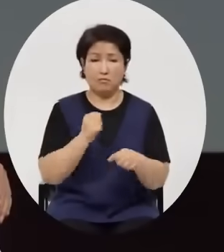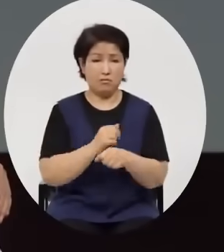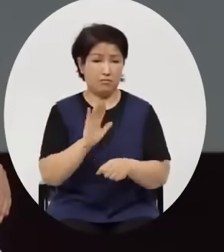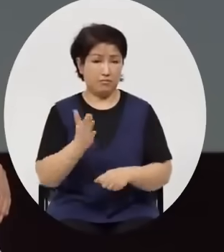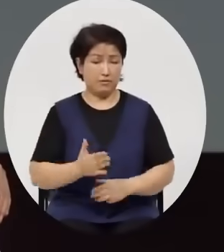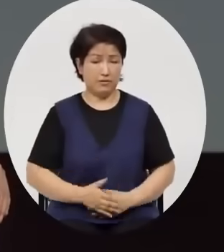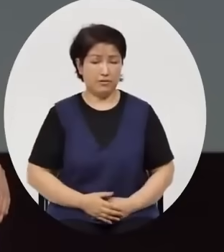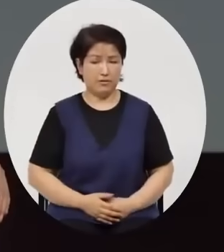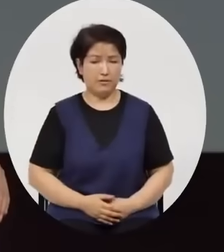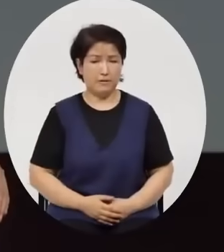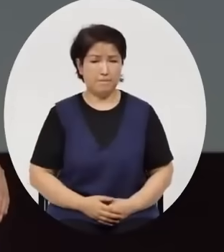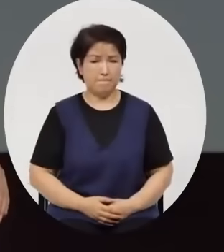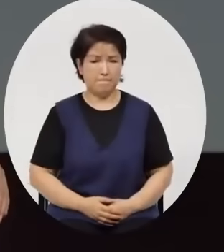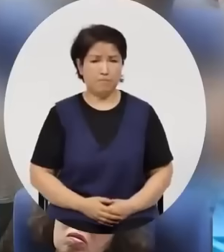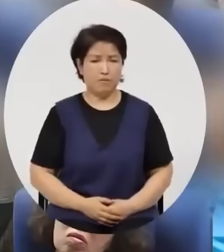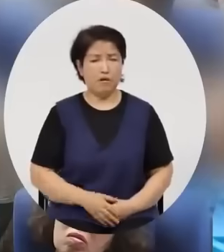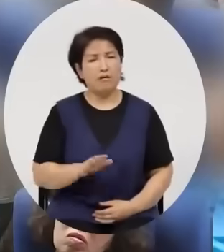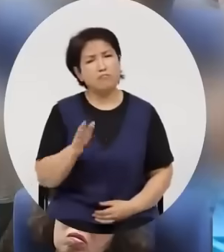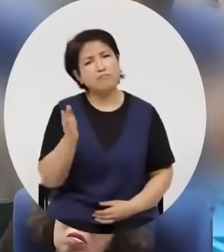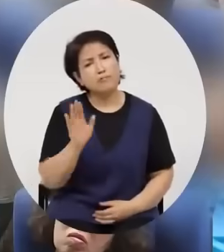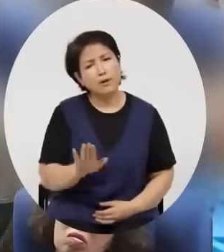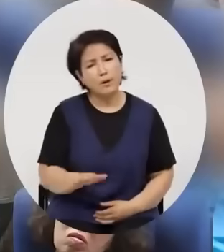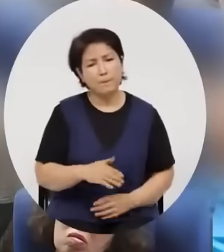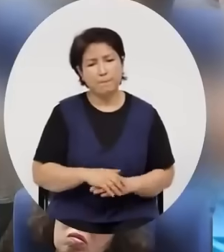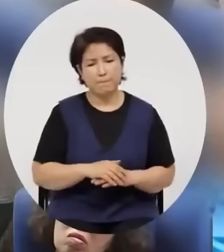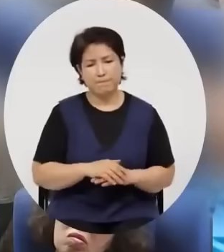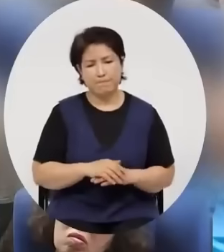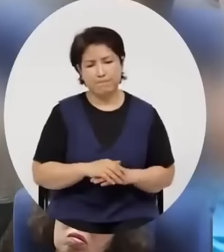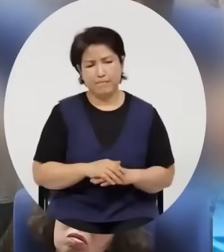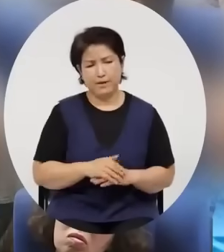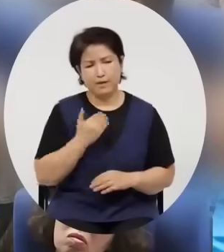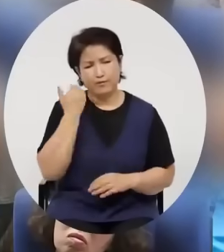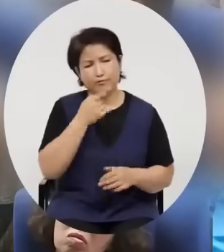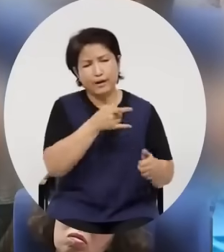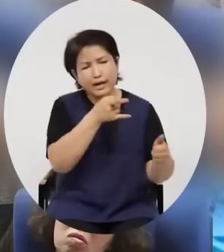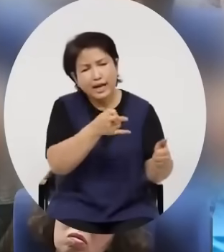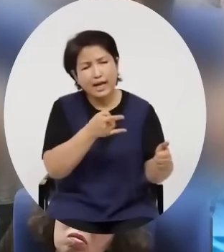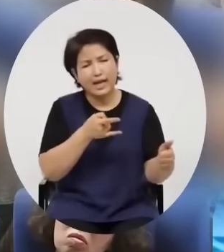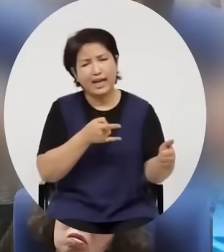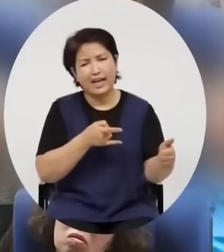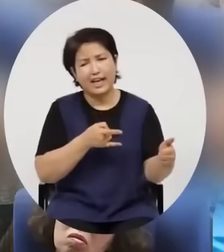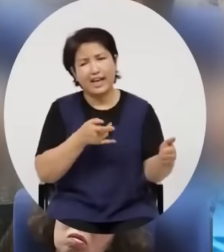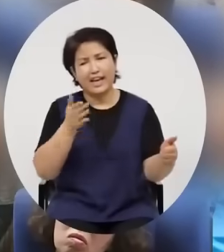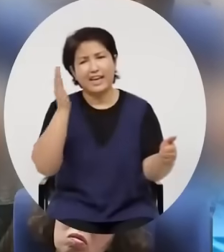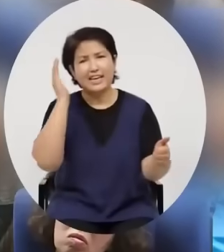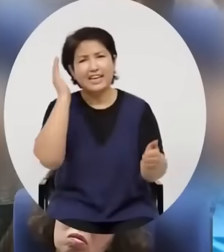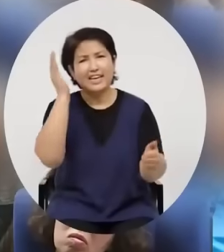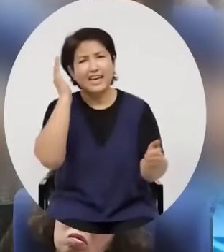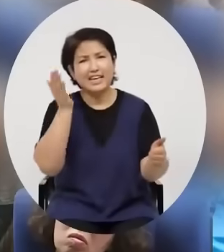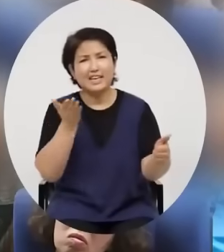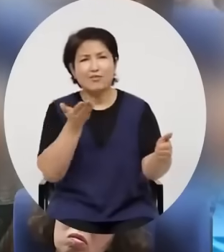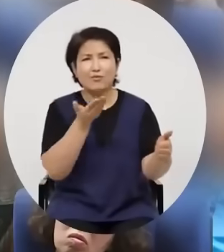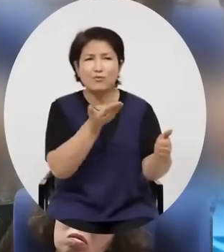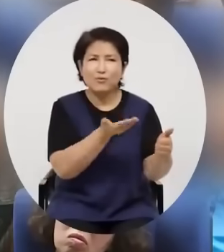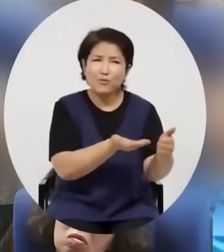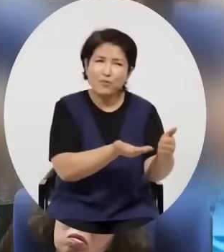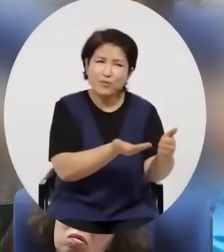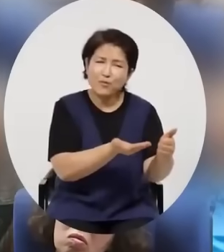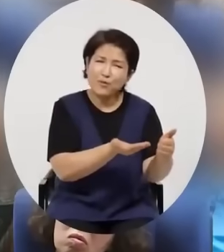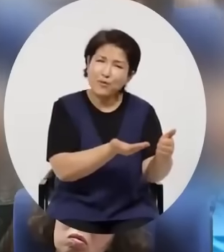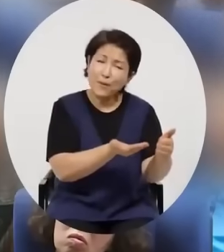거예요. 근데 꼭 누구에게인가 이야기를 하고 싶다, 들려주고 싶다는